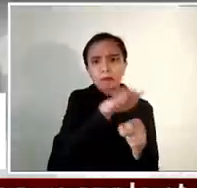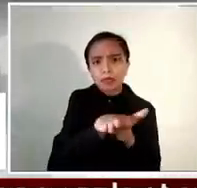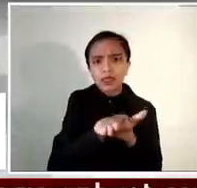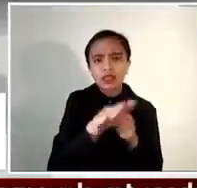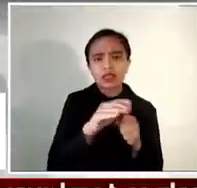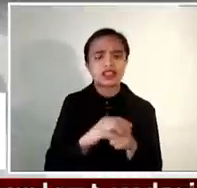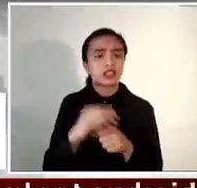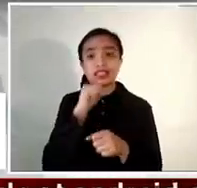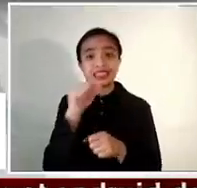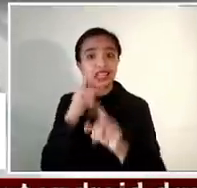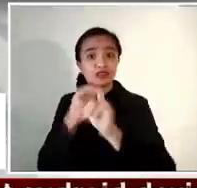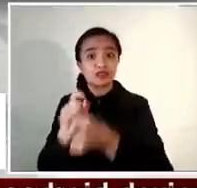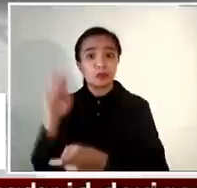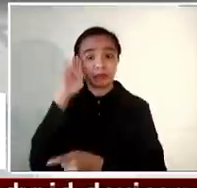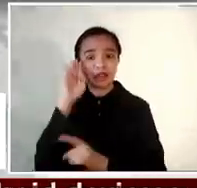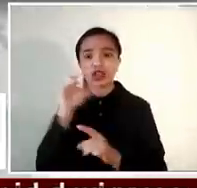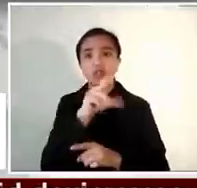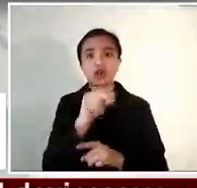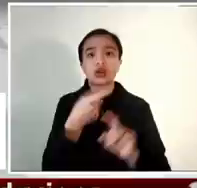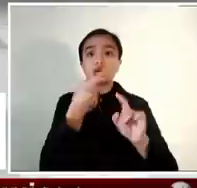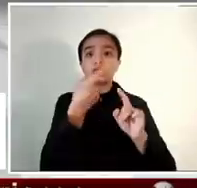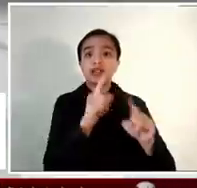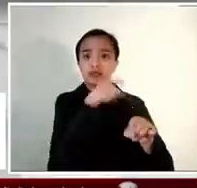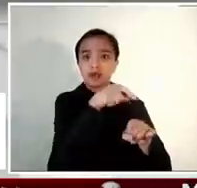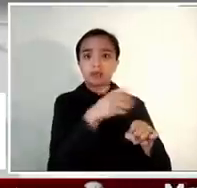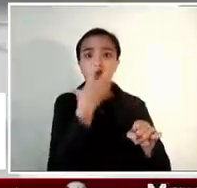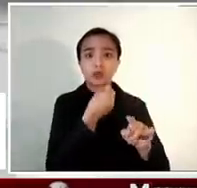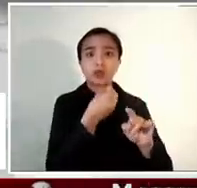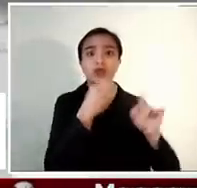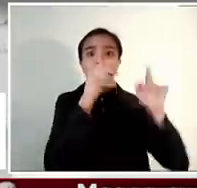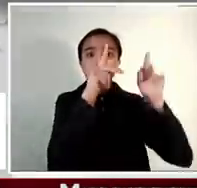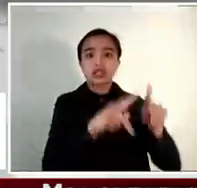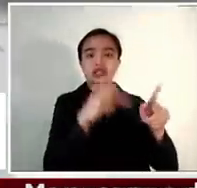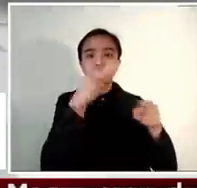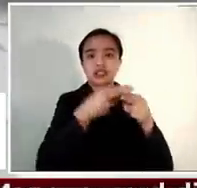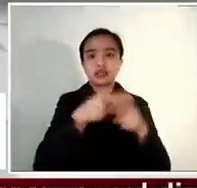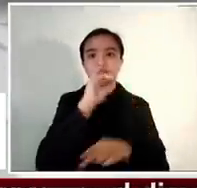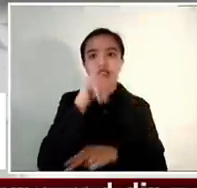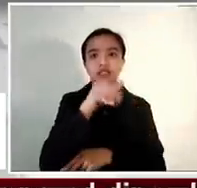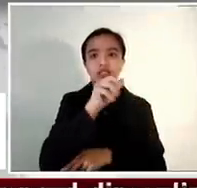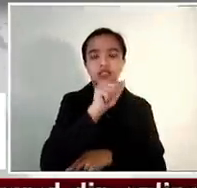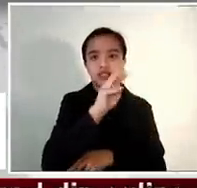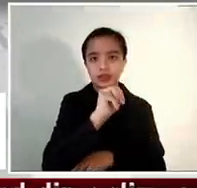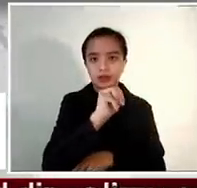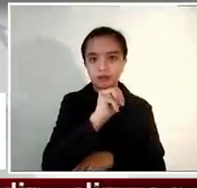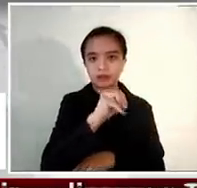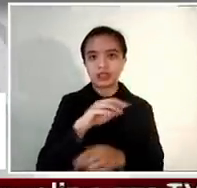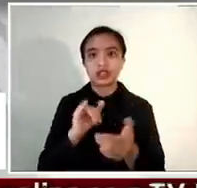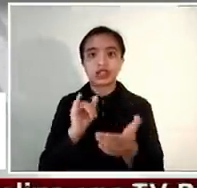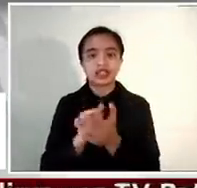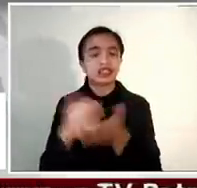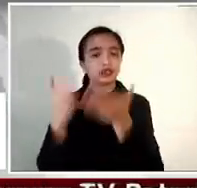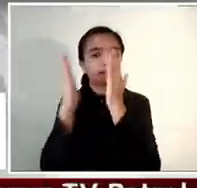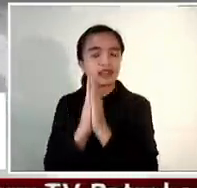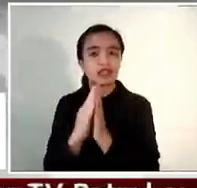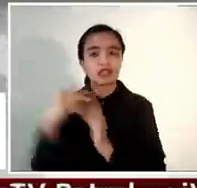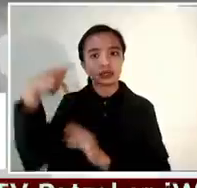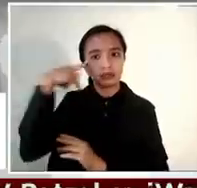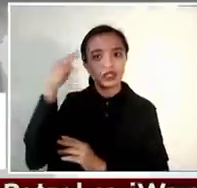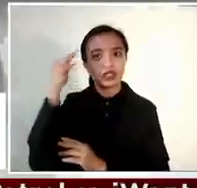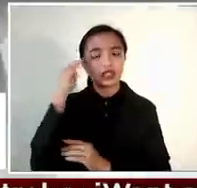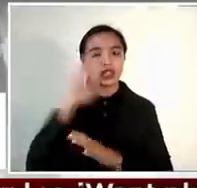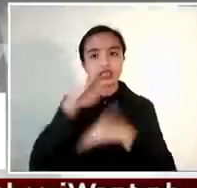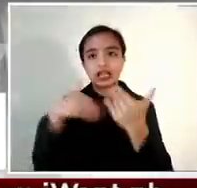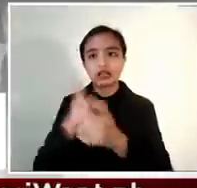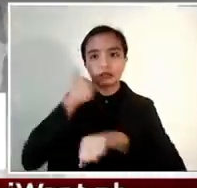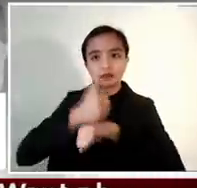Baron, kundi mula sa isang netizen na may profile name na Jan. Hiningan namin ng panig si Ping tungkol sa mga akusasyong